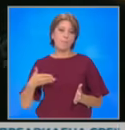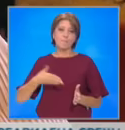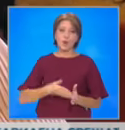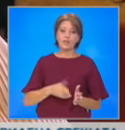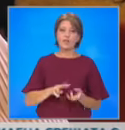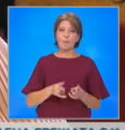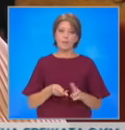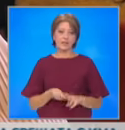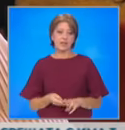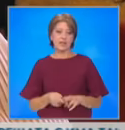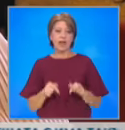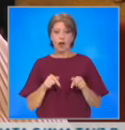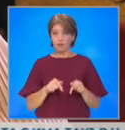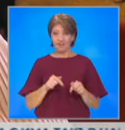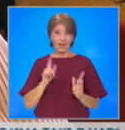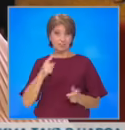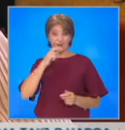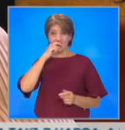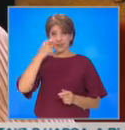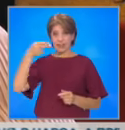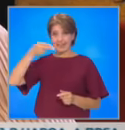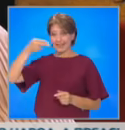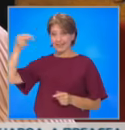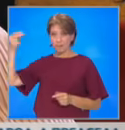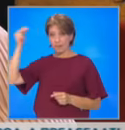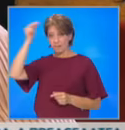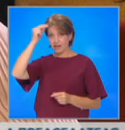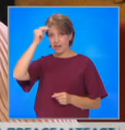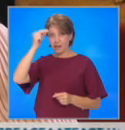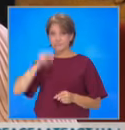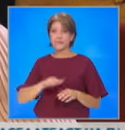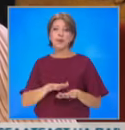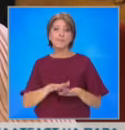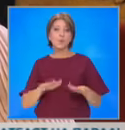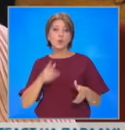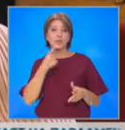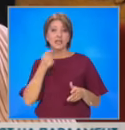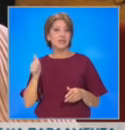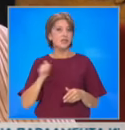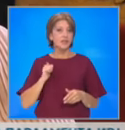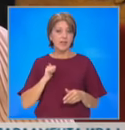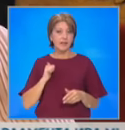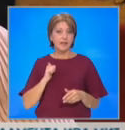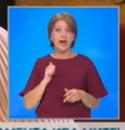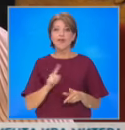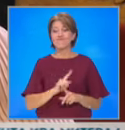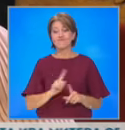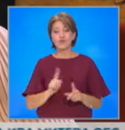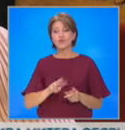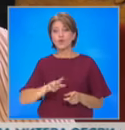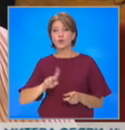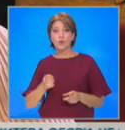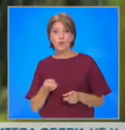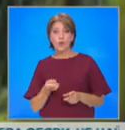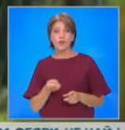промените. Това ли е най-важната тема пред страната? Бюрото за защита. Нищо друго не е това, освен